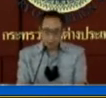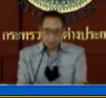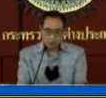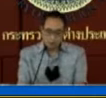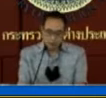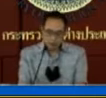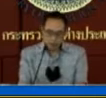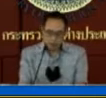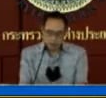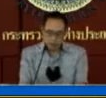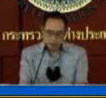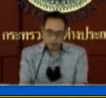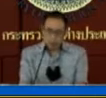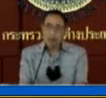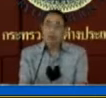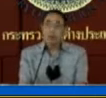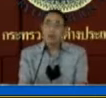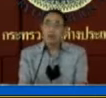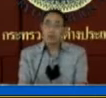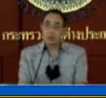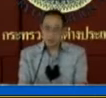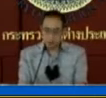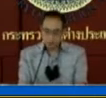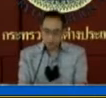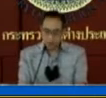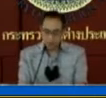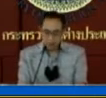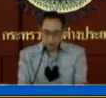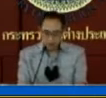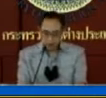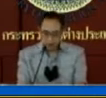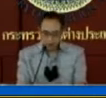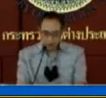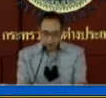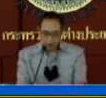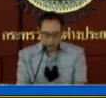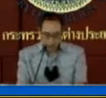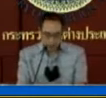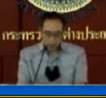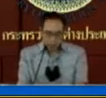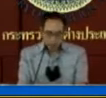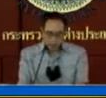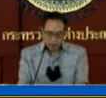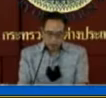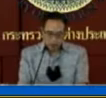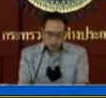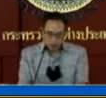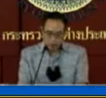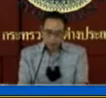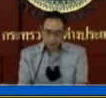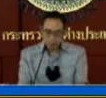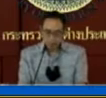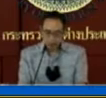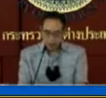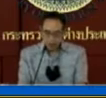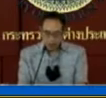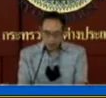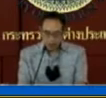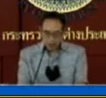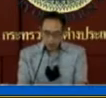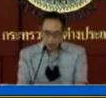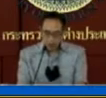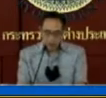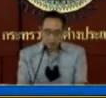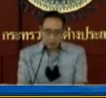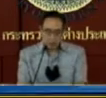UPR นะครับของคณะมนตรีสิทธิมนุษยชนแห่งสหประชาชาติเมื่อวันที่10พฤศจิกายน2514นะครับผ่